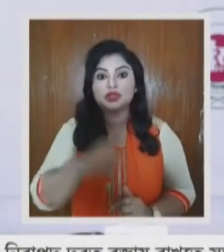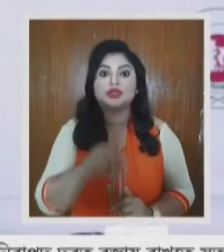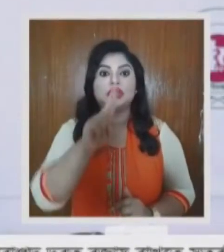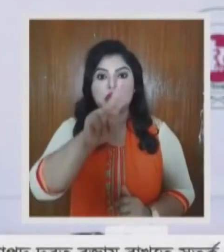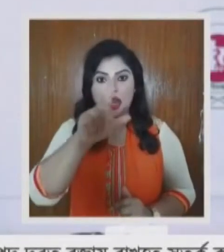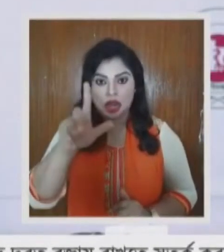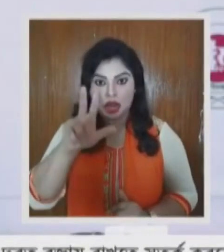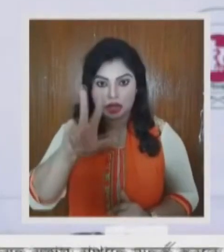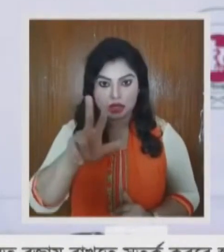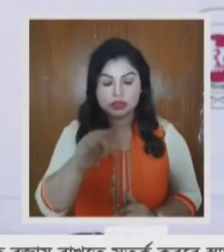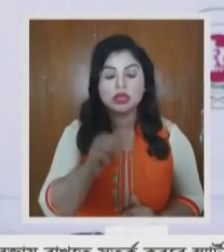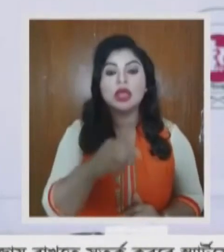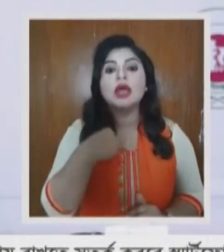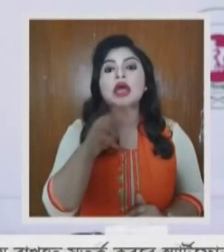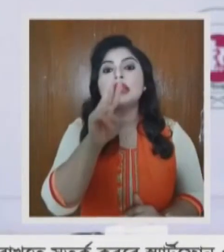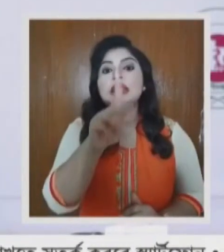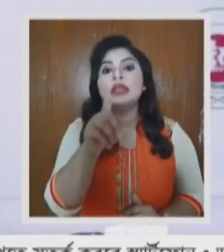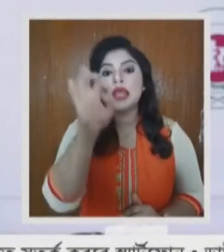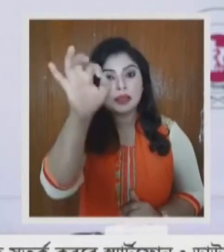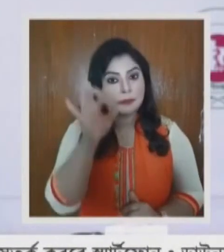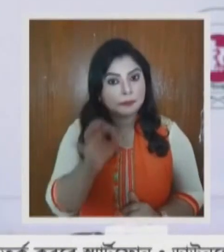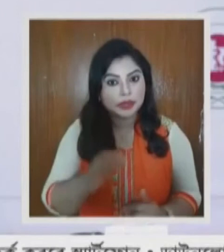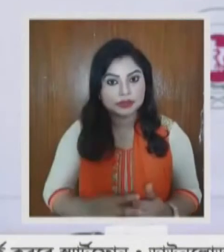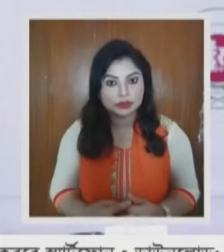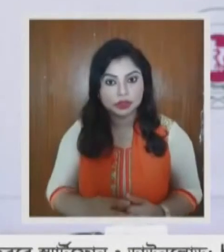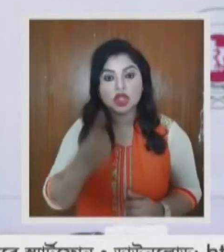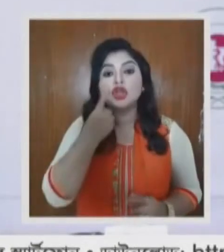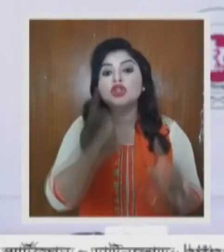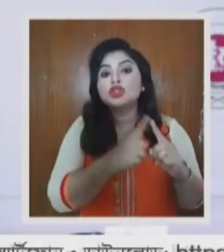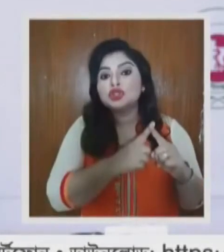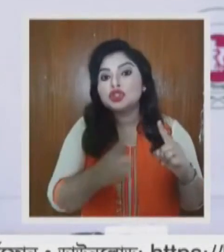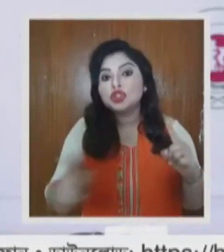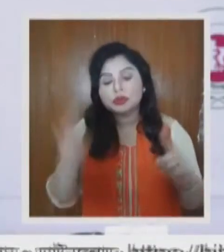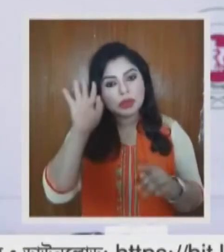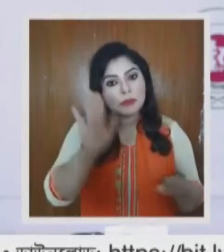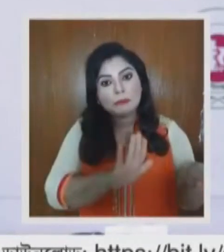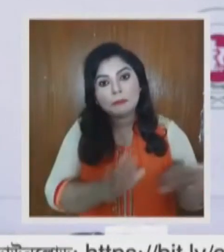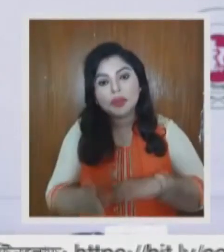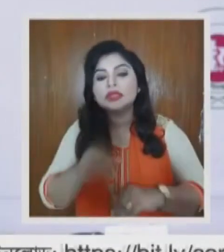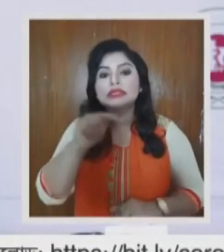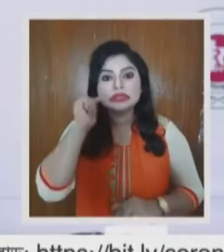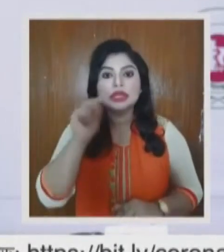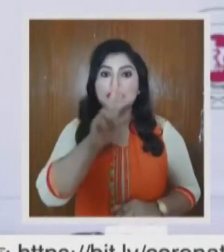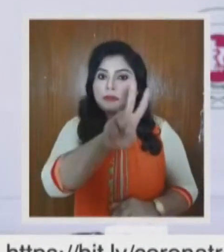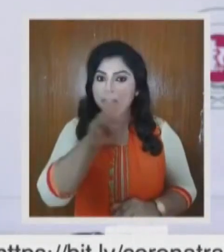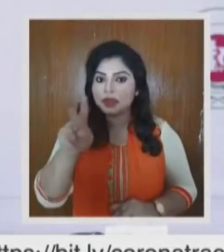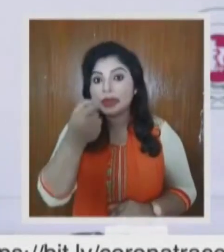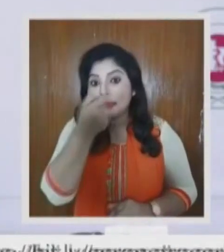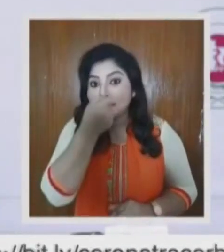24 ঘন্টায় মৃত্যুবরণ করেছেন 28 জন। এ পর্যন্ত 3111 জন। শনাক্ত বিবেচনায় মৃত্যুর হার 1.31%।